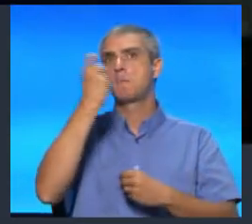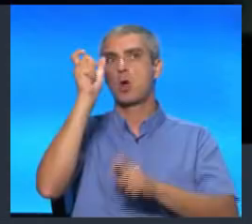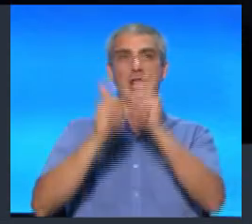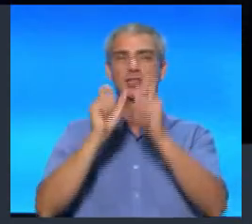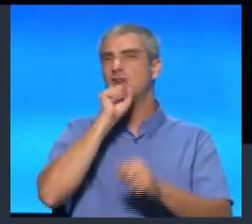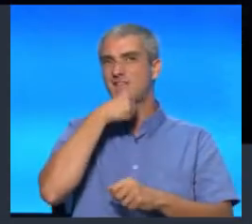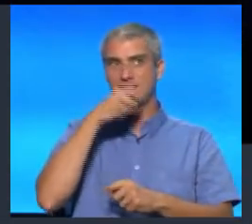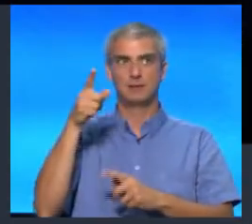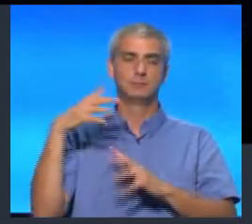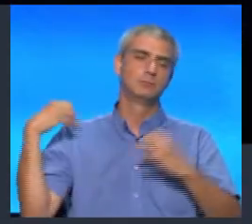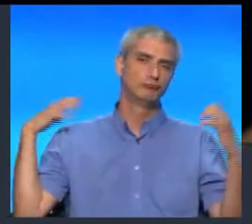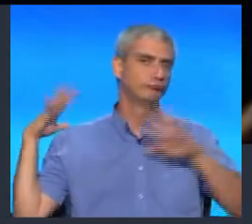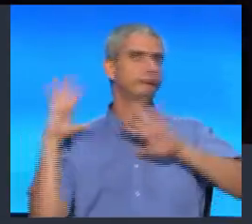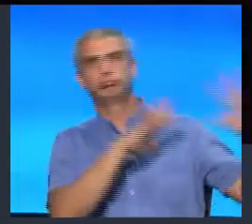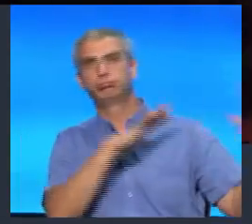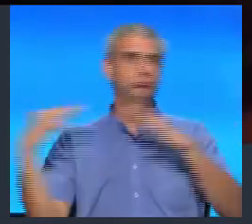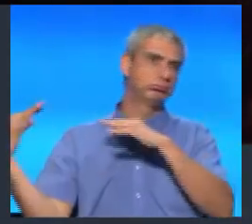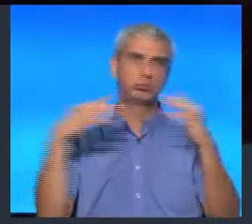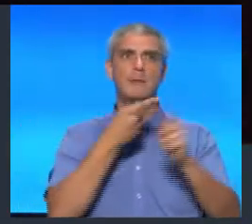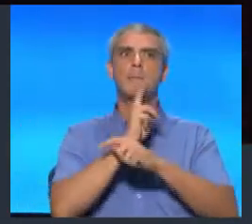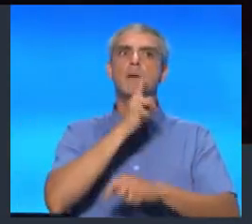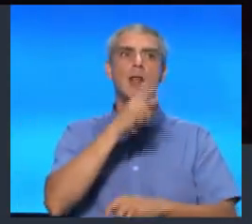הוותיקים דוחפים ומקללים.